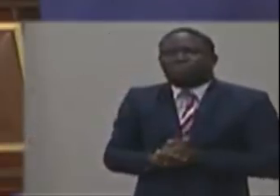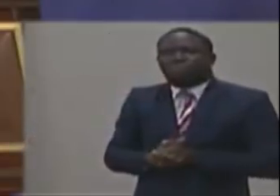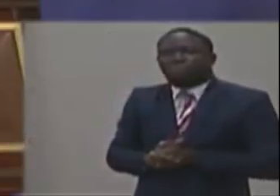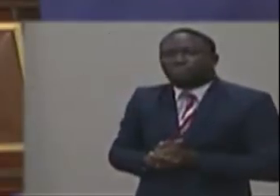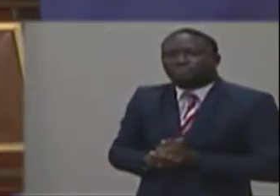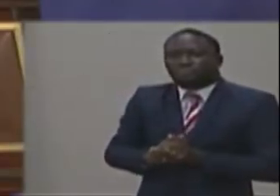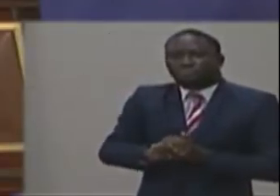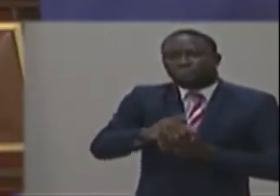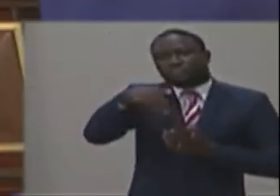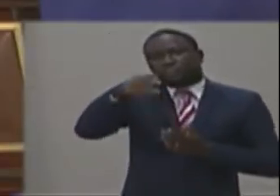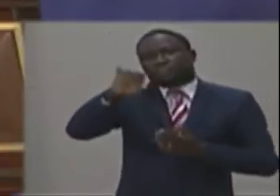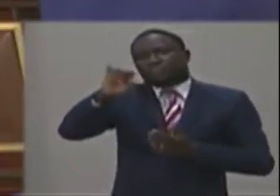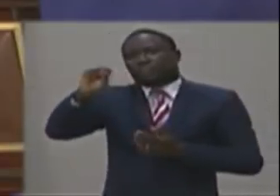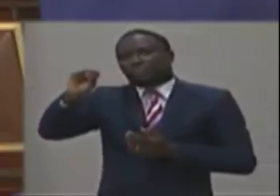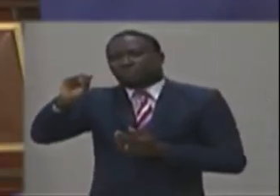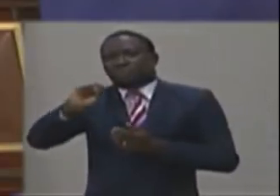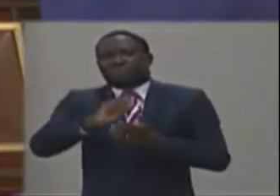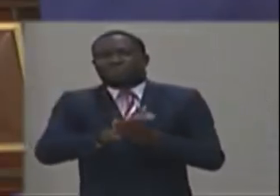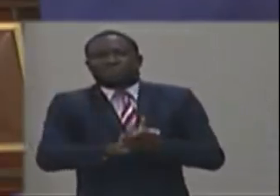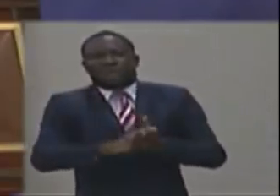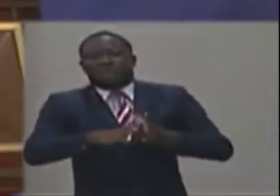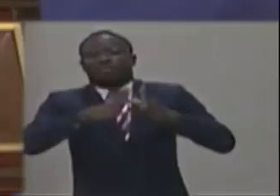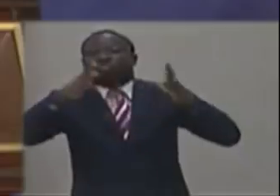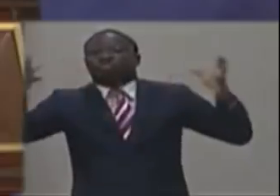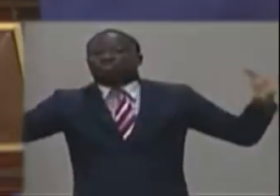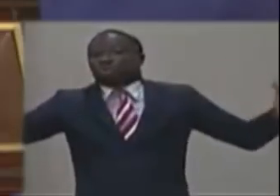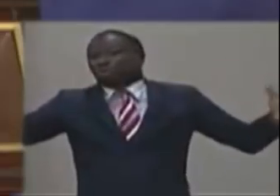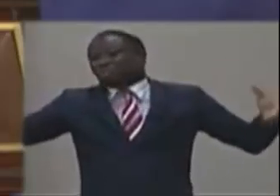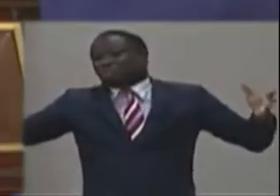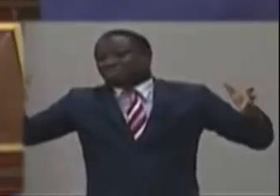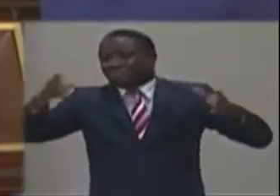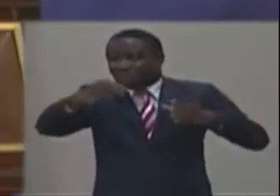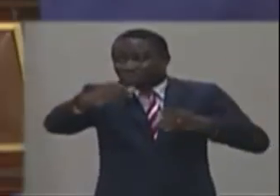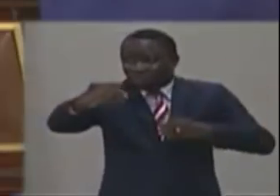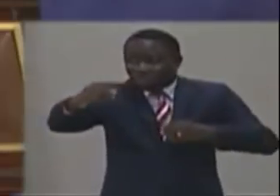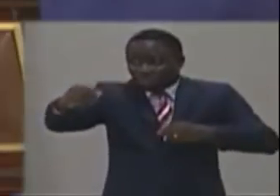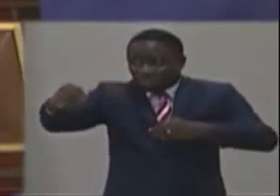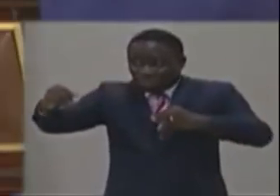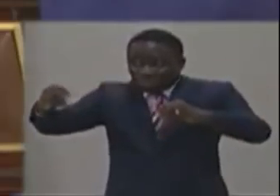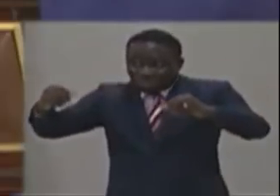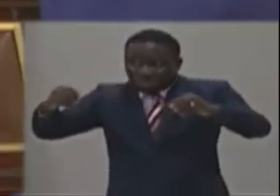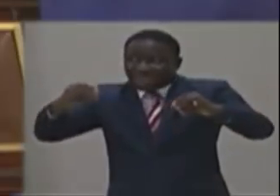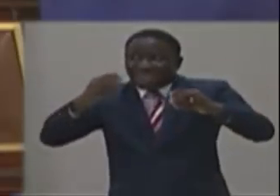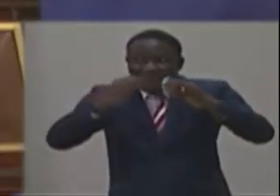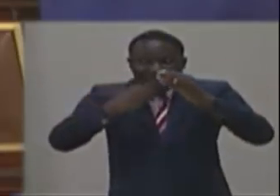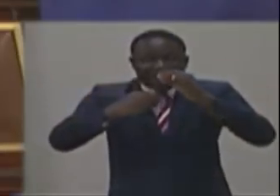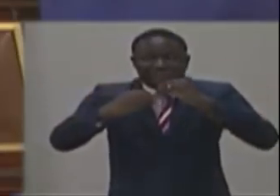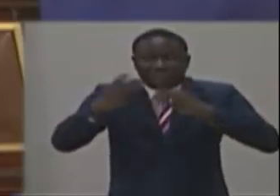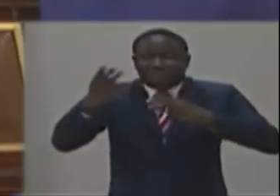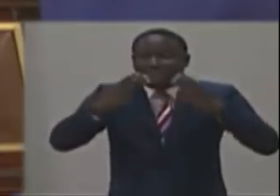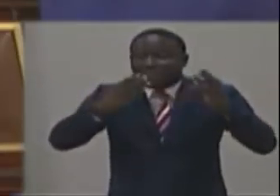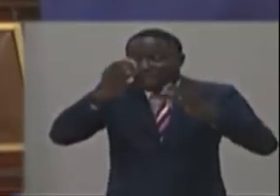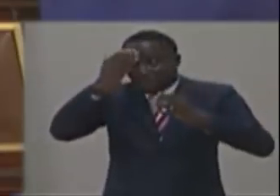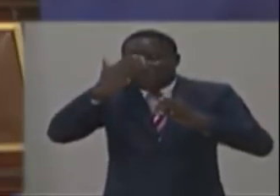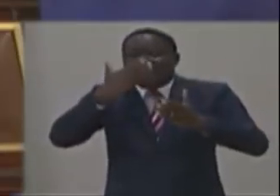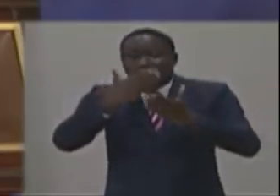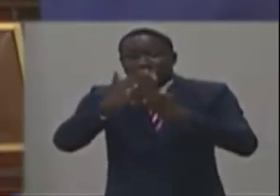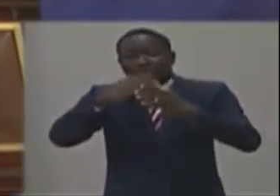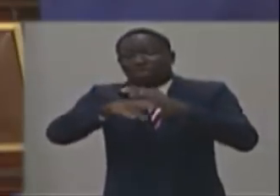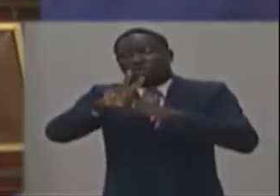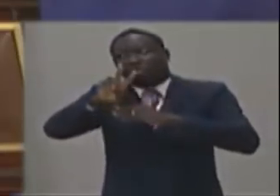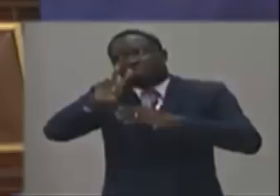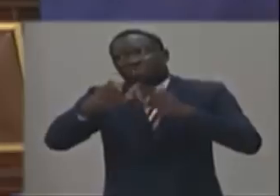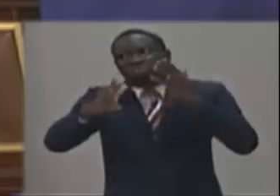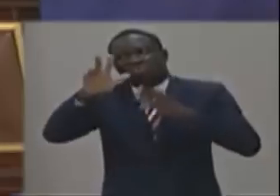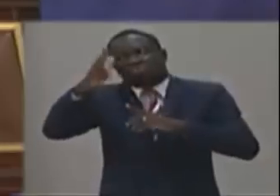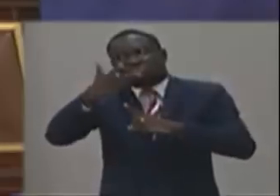nègres, pois de souche qui aurait les bécéba. Tout l'autre semence manger que le ministère connaît qui est bon dans